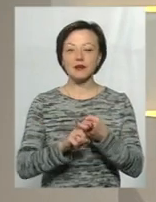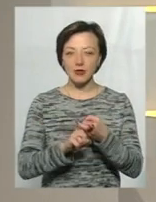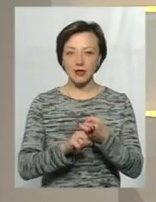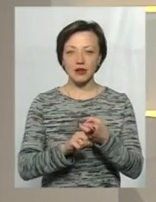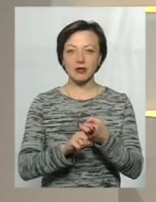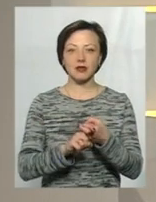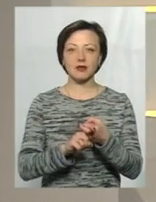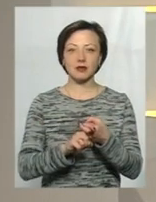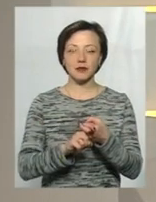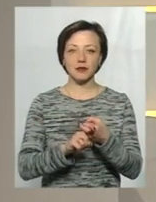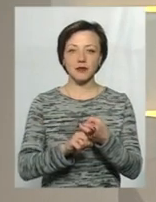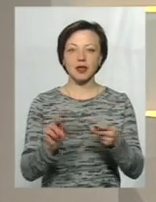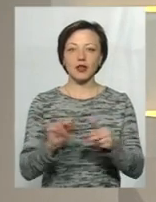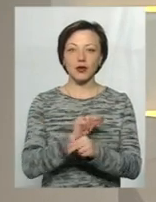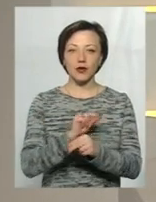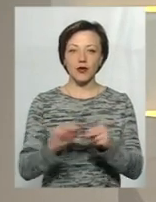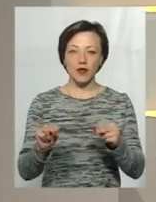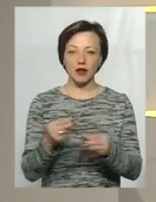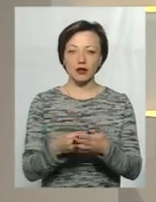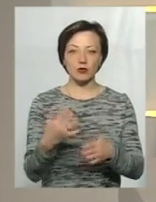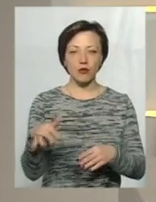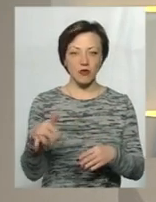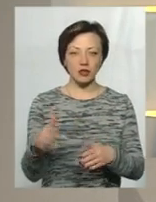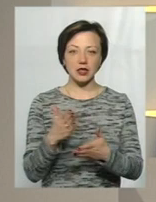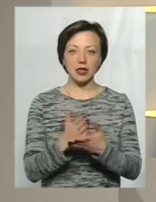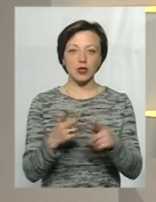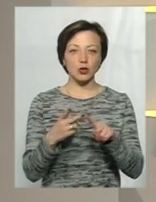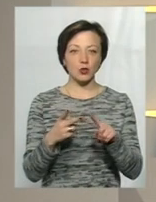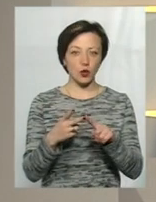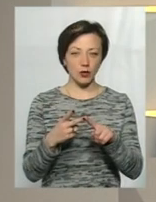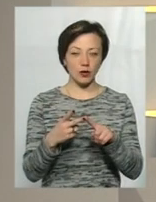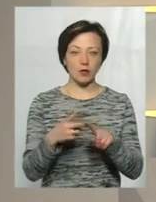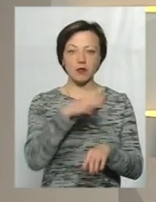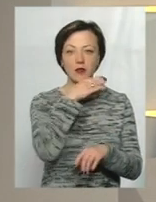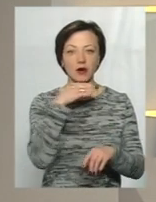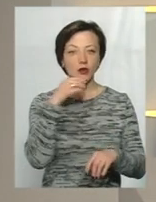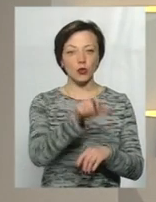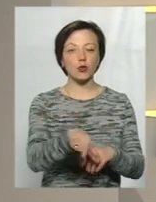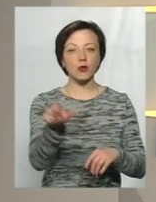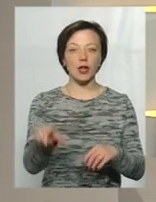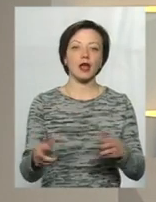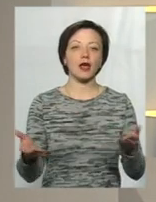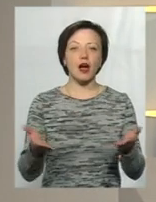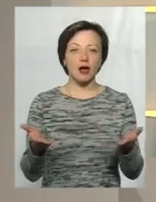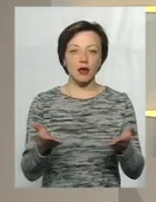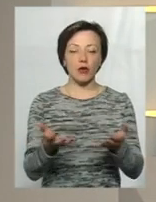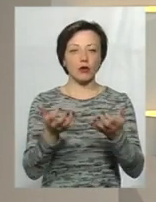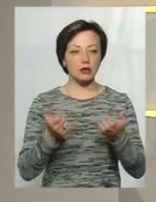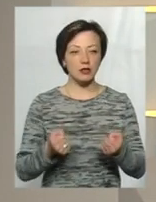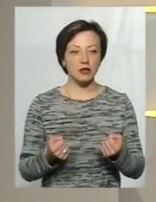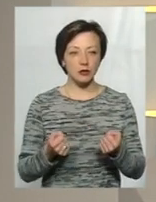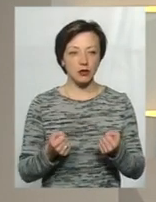все-таки лікування дороговартісне, є ще друга сторона. Дуже багато людей, які